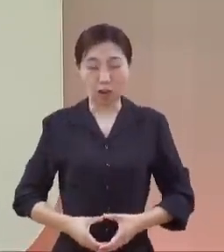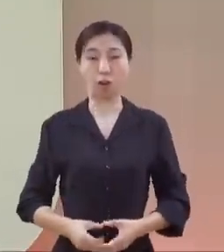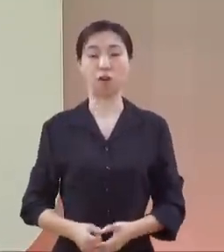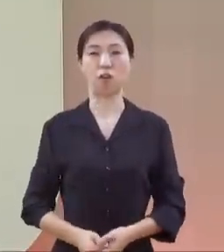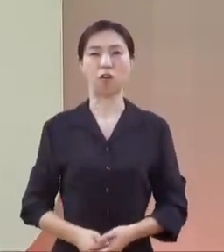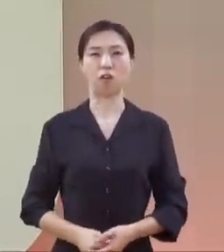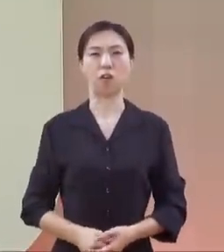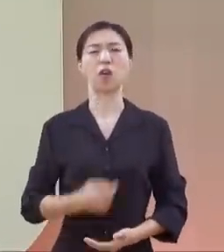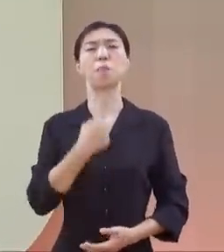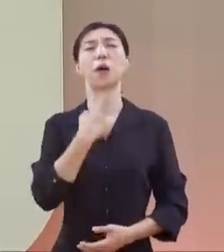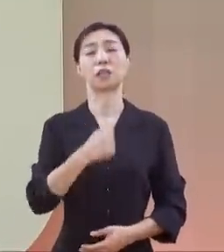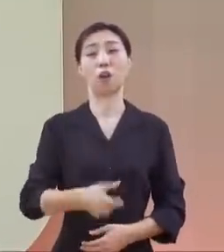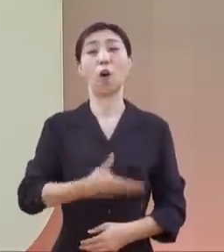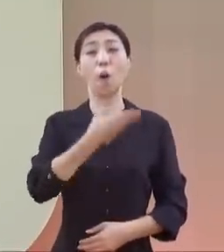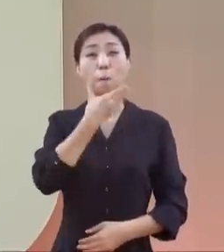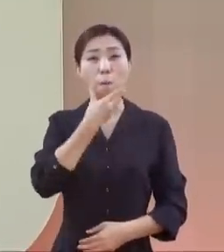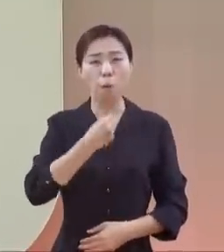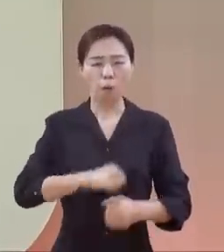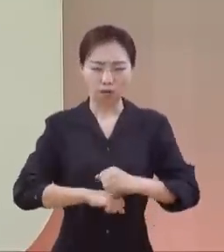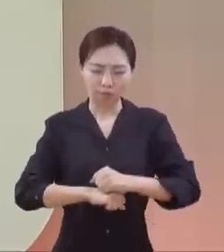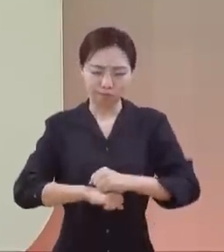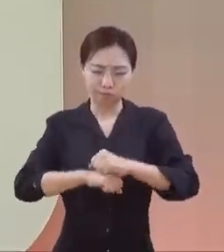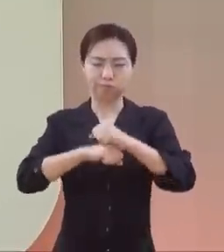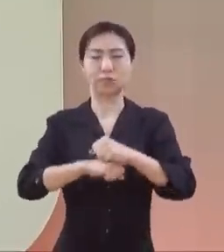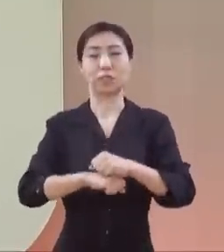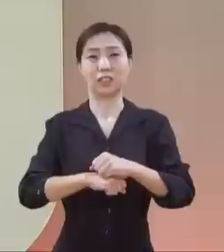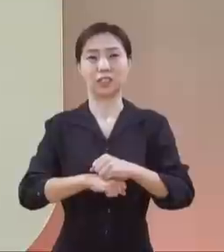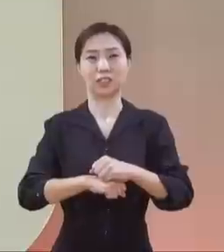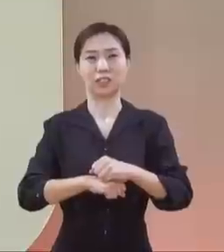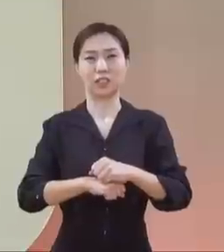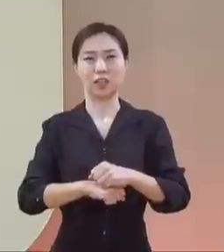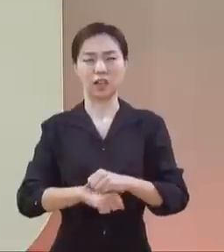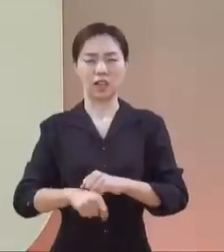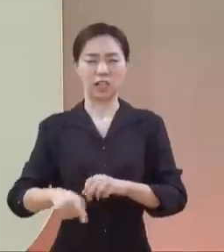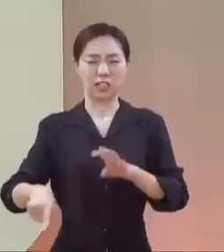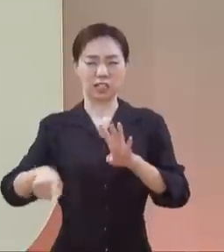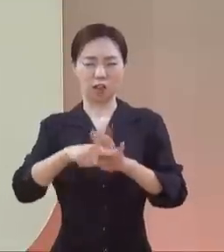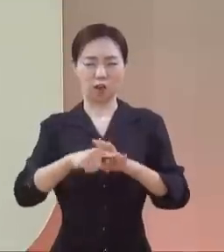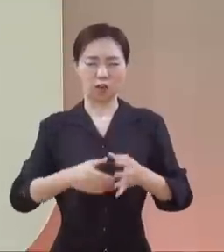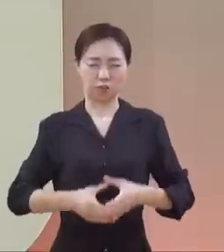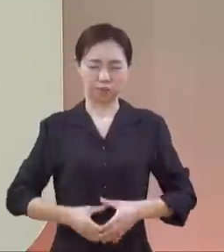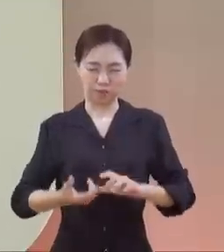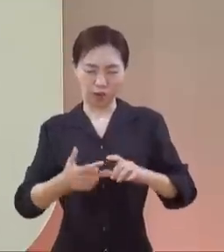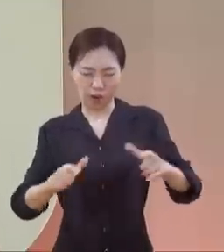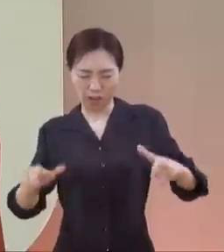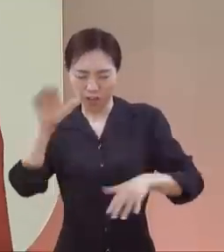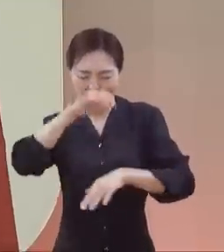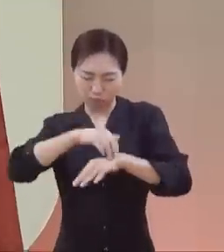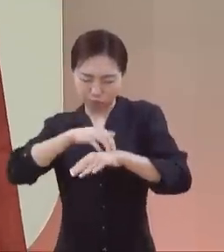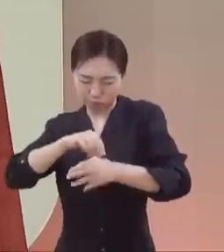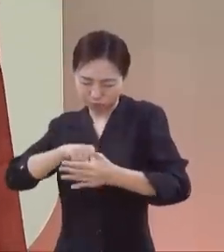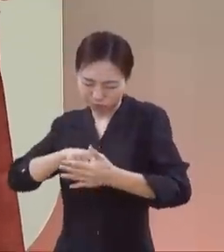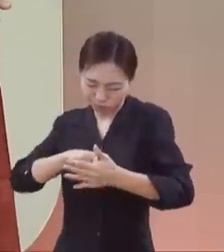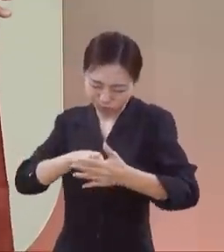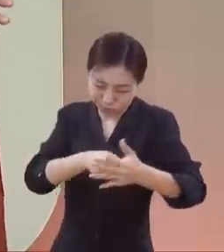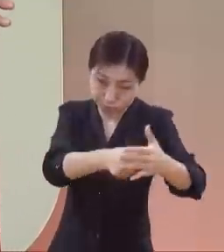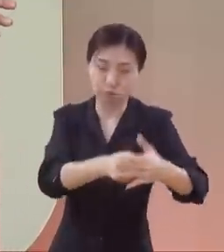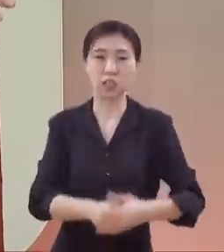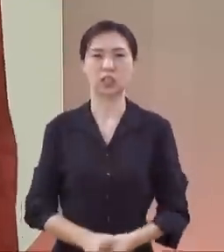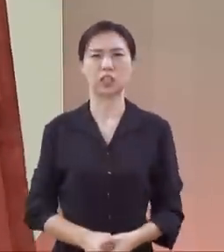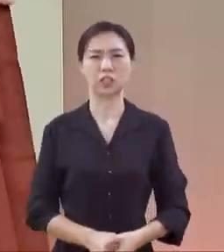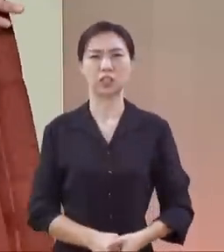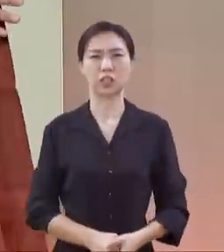자비와 신통을 닦으시면서 삼아승직업 헤아릴 수도 없이 기나긴